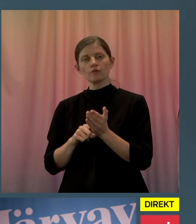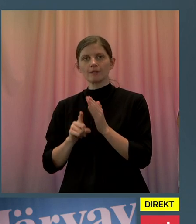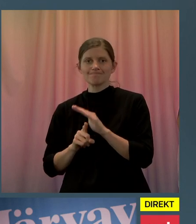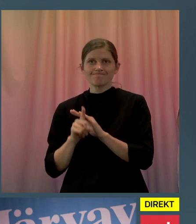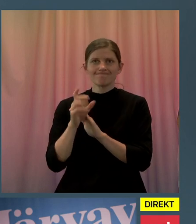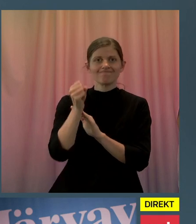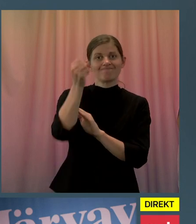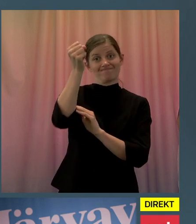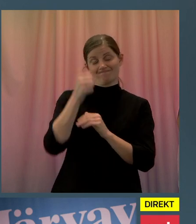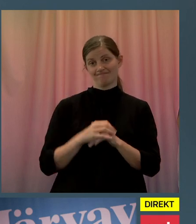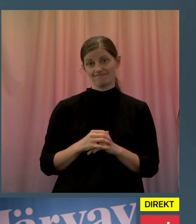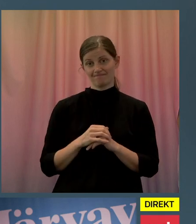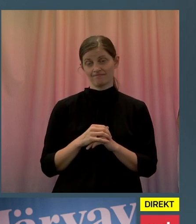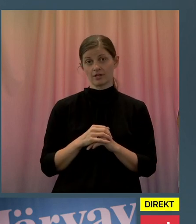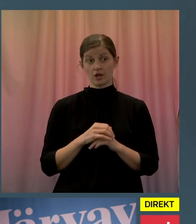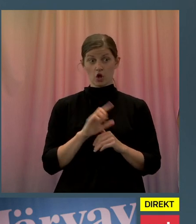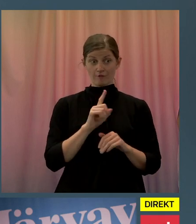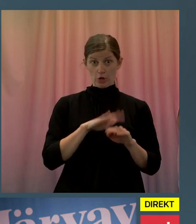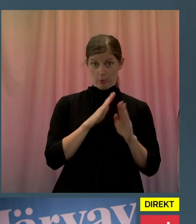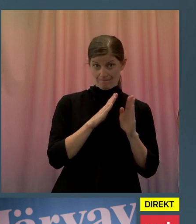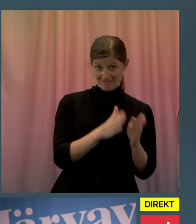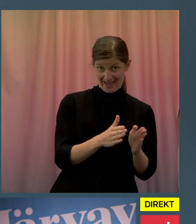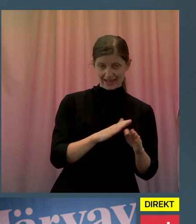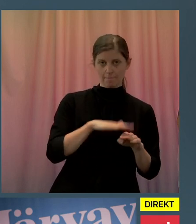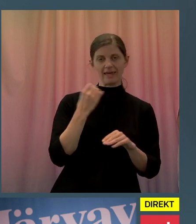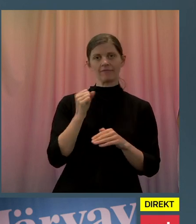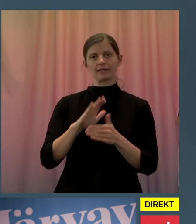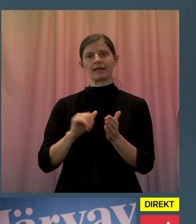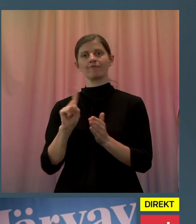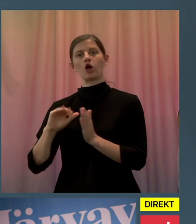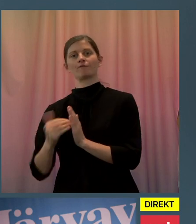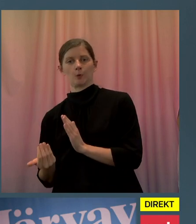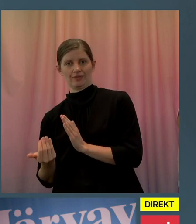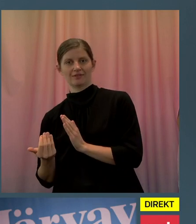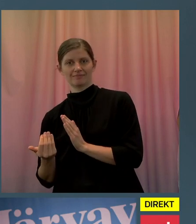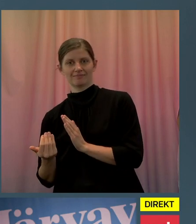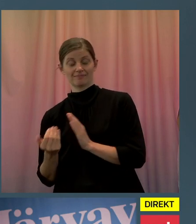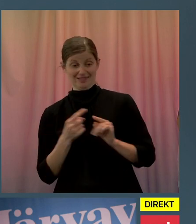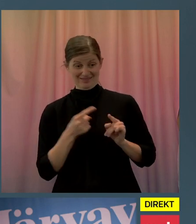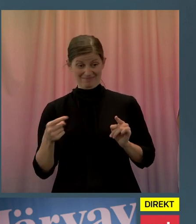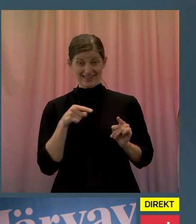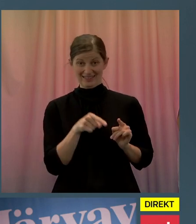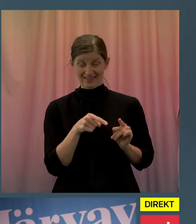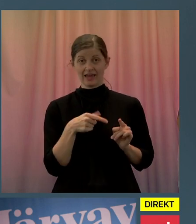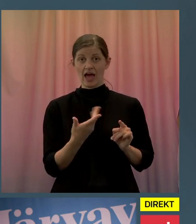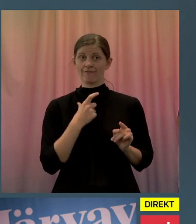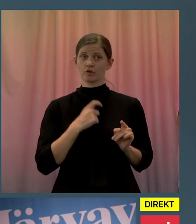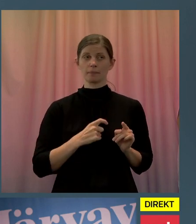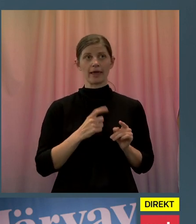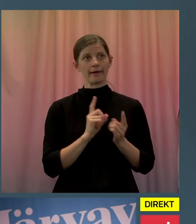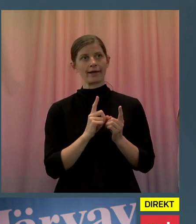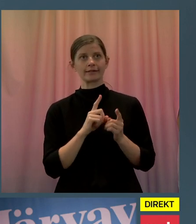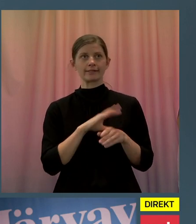klassresor. Vart du är på väg är viktigare än vad du kommer ifrån. För mig är det kanske